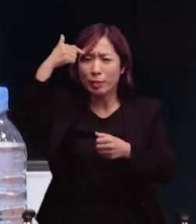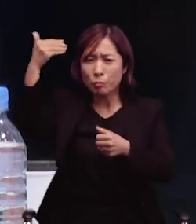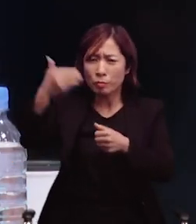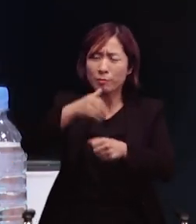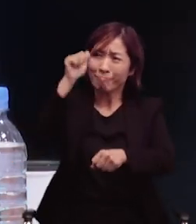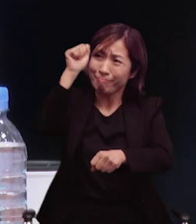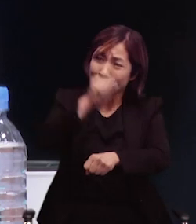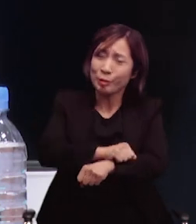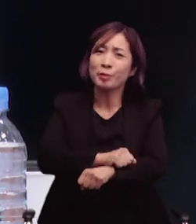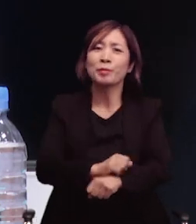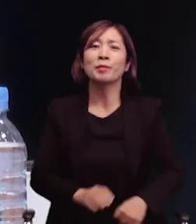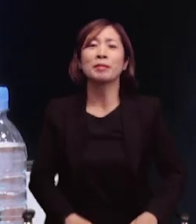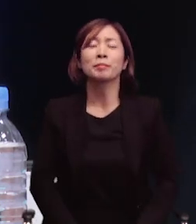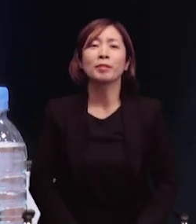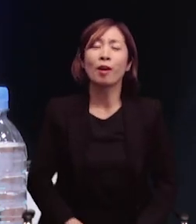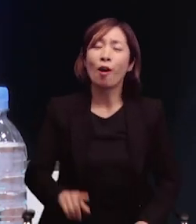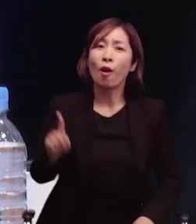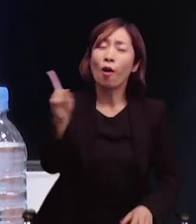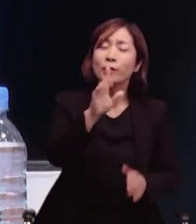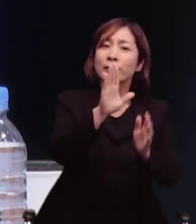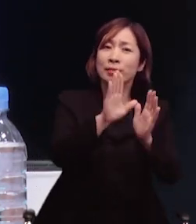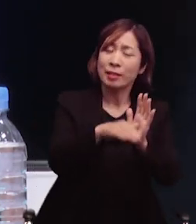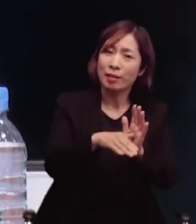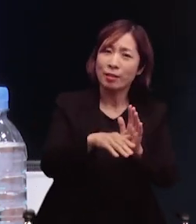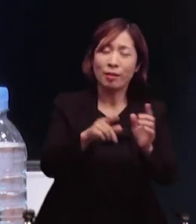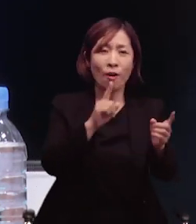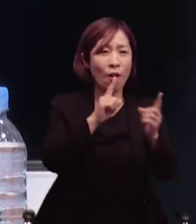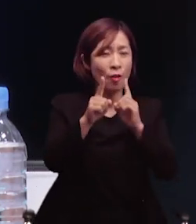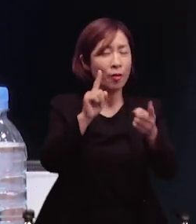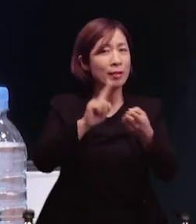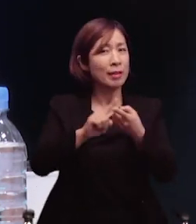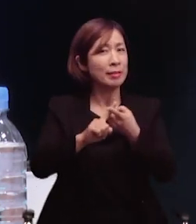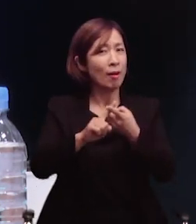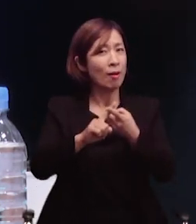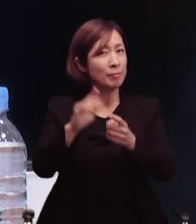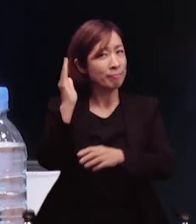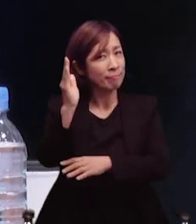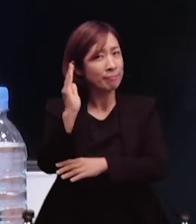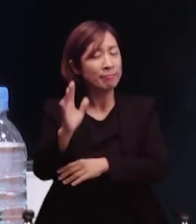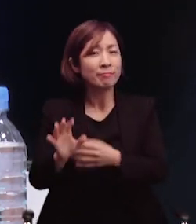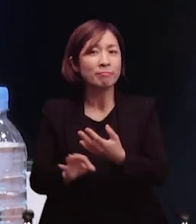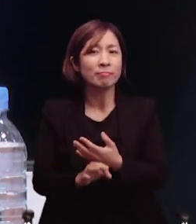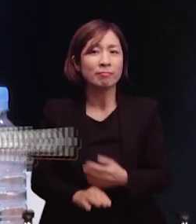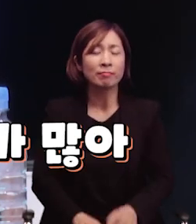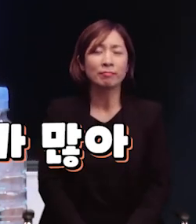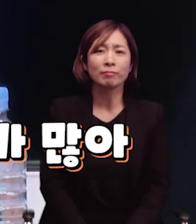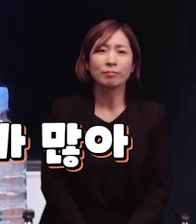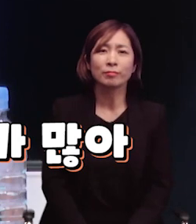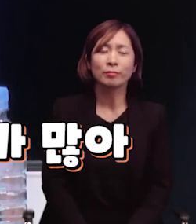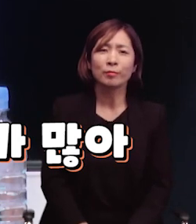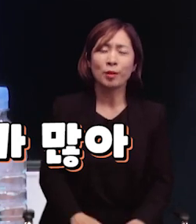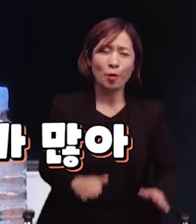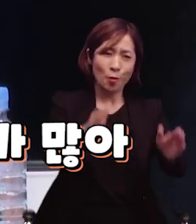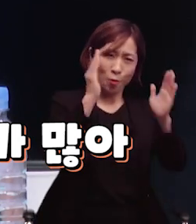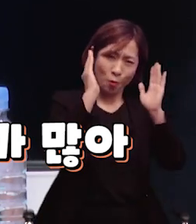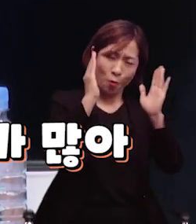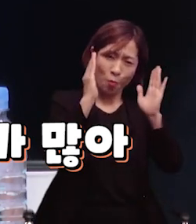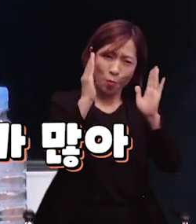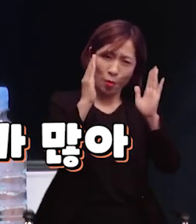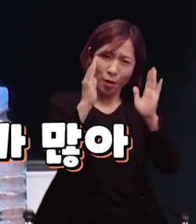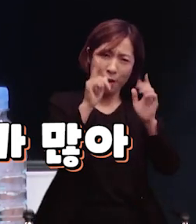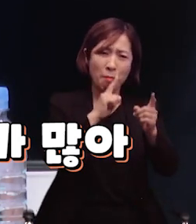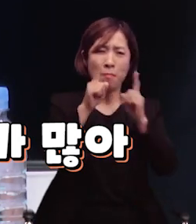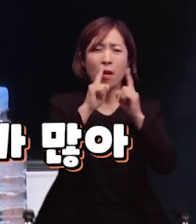왜냐면 어떨 때는 언어에 대해서 얘기하면 붐 2 에 대한 말이